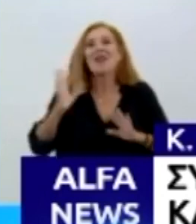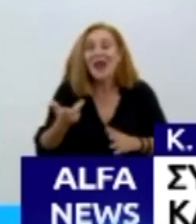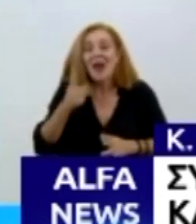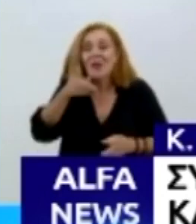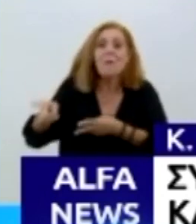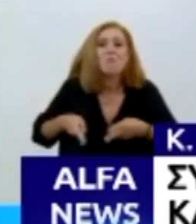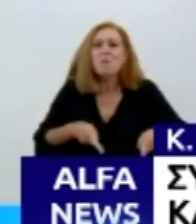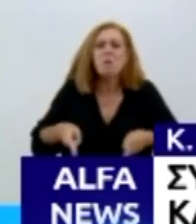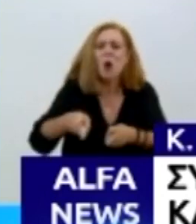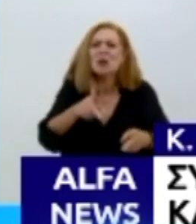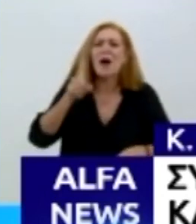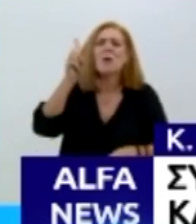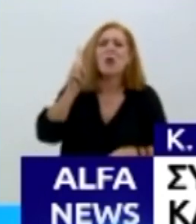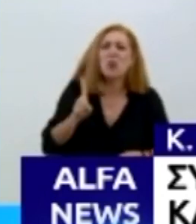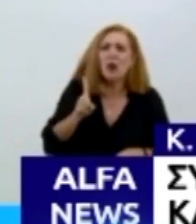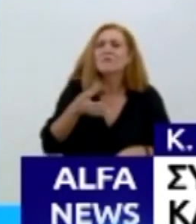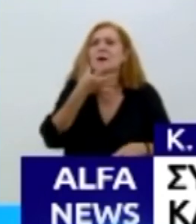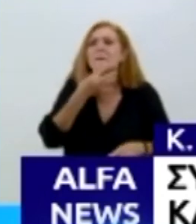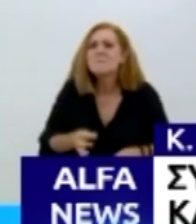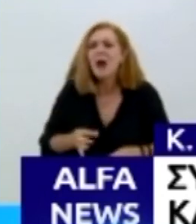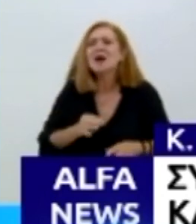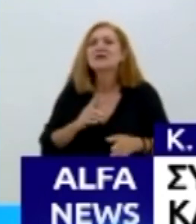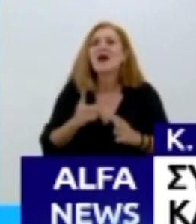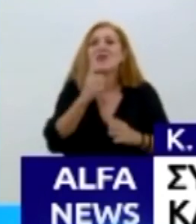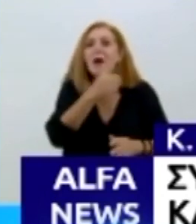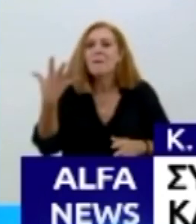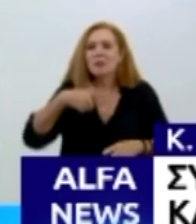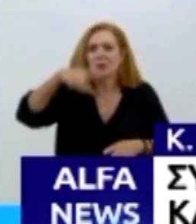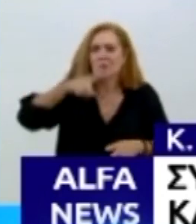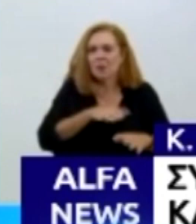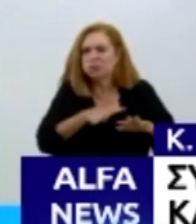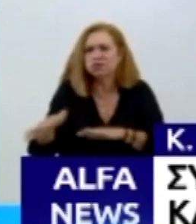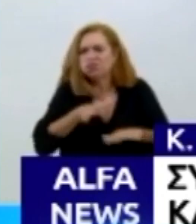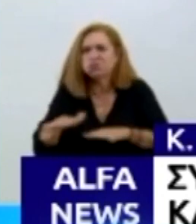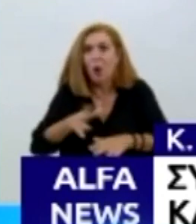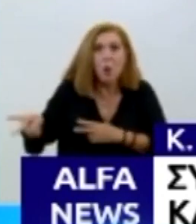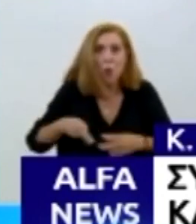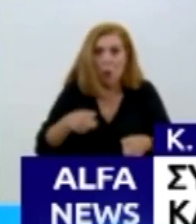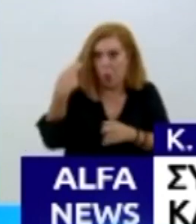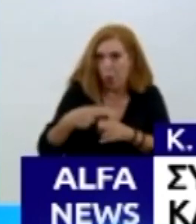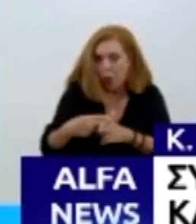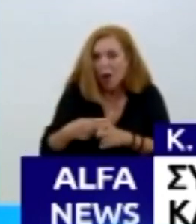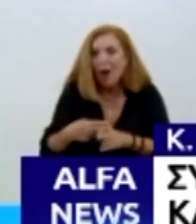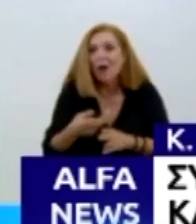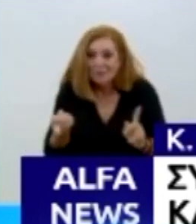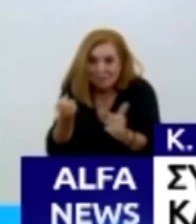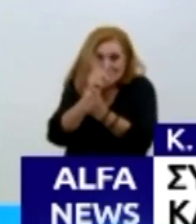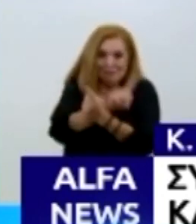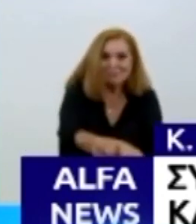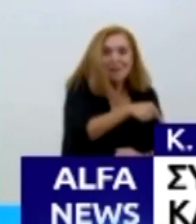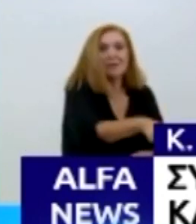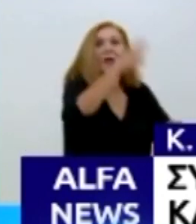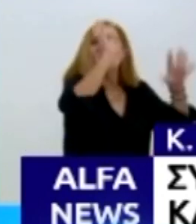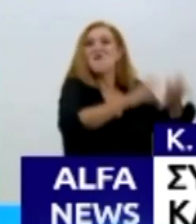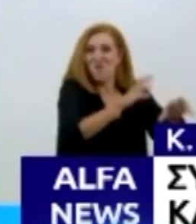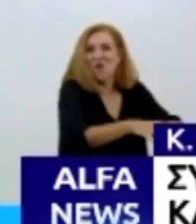Δούναβι θα ήθελε 15 μέρες συνεχούς ροής. Ενώ βέβαια είδα ξανά και τις